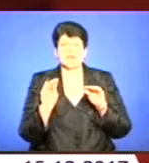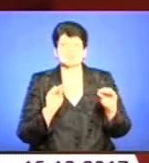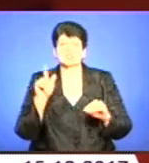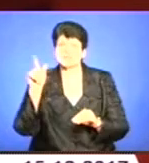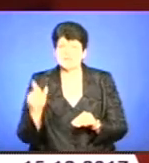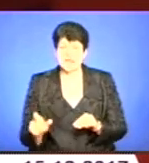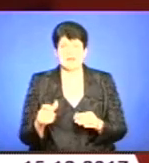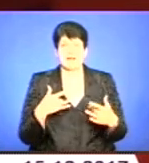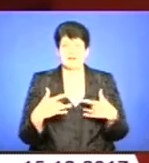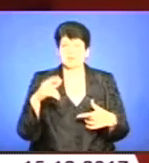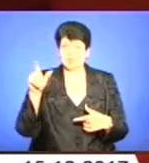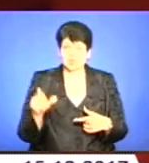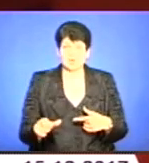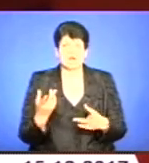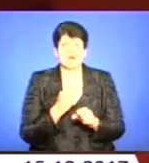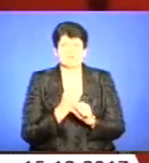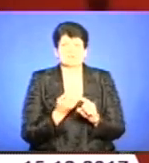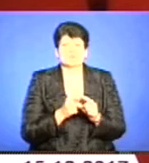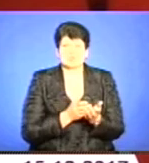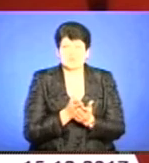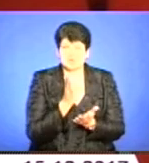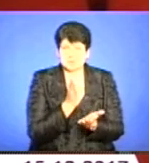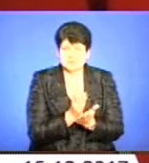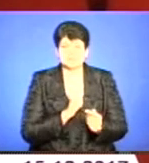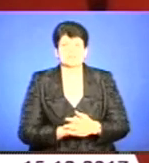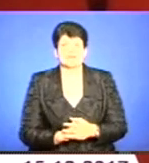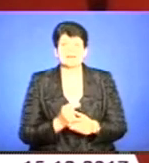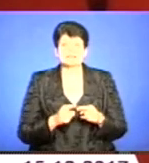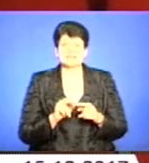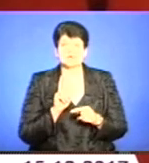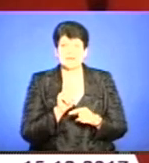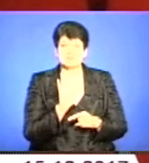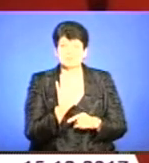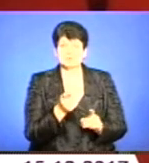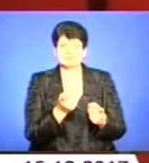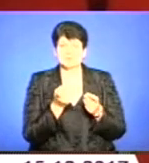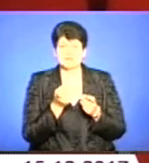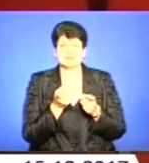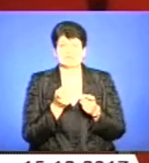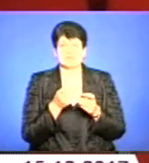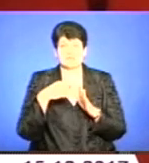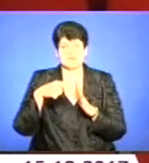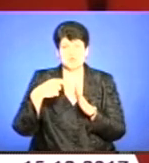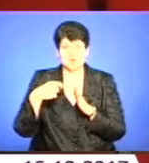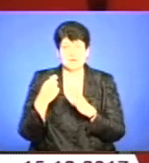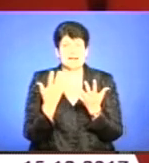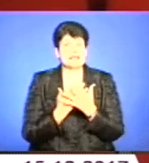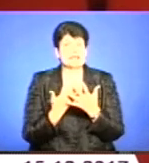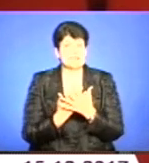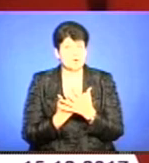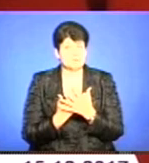які актори, яка робота в цьому напрямку йде. Цей тролейбус буде задіяний в зйомках кіно. Хочу сказати,